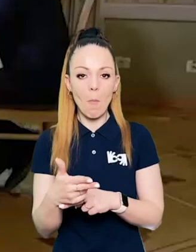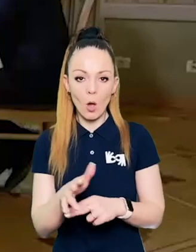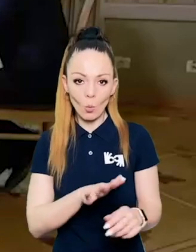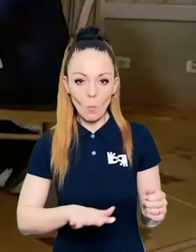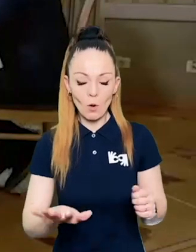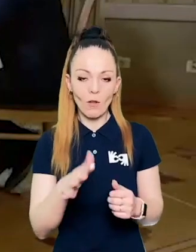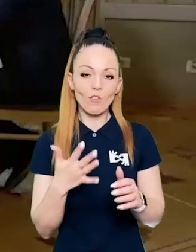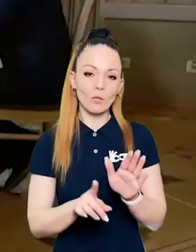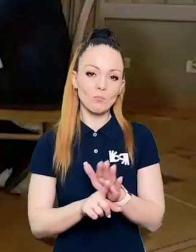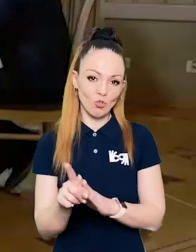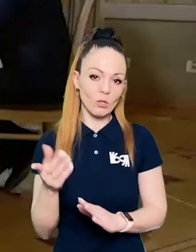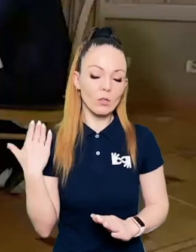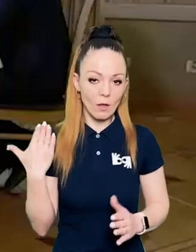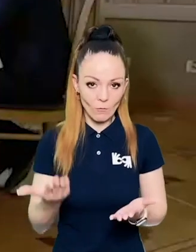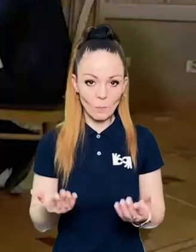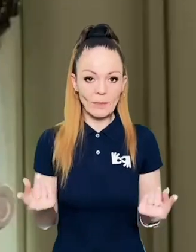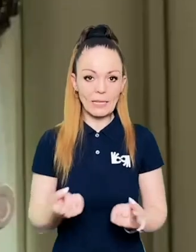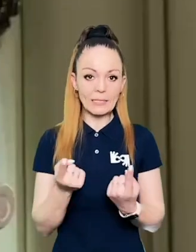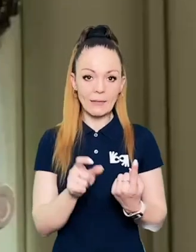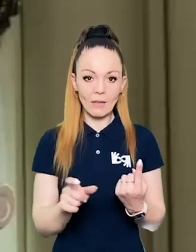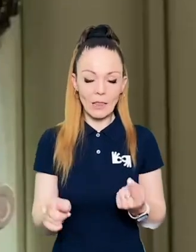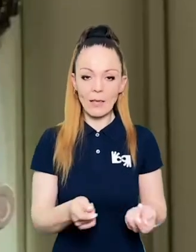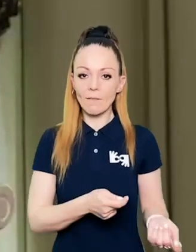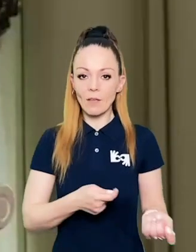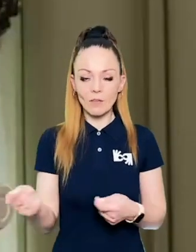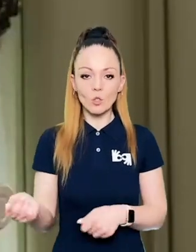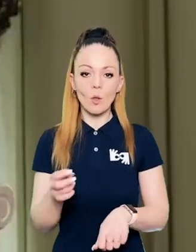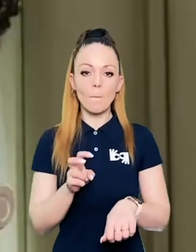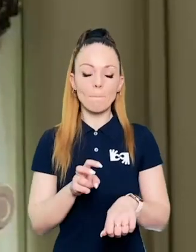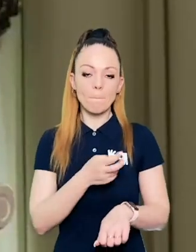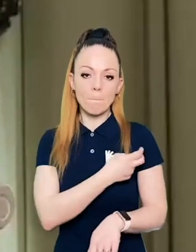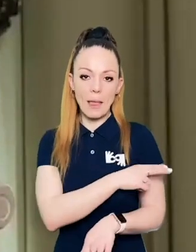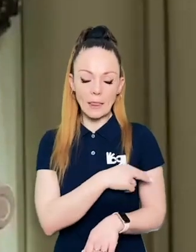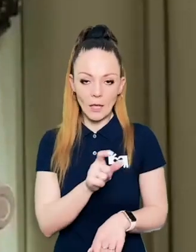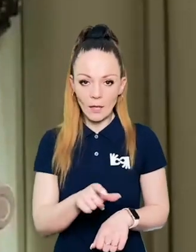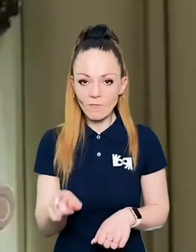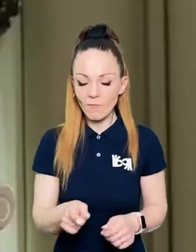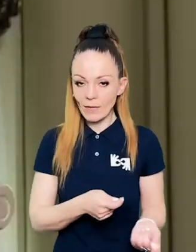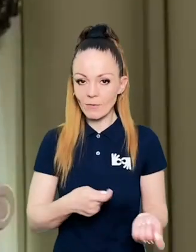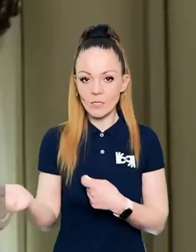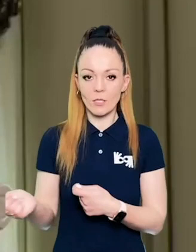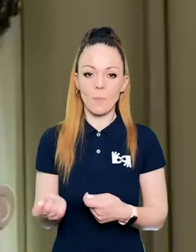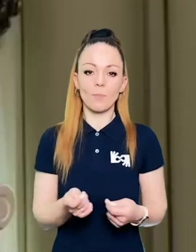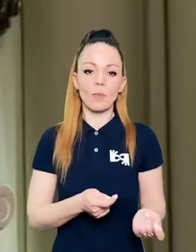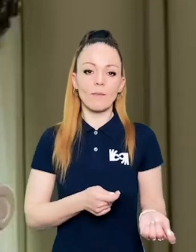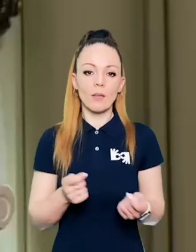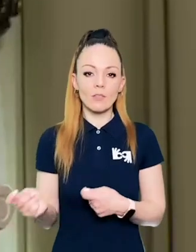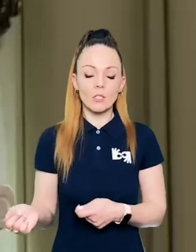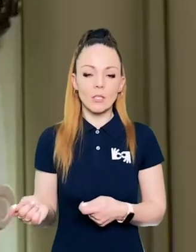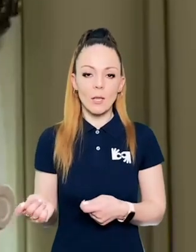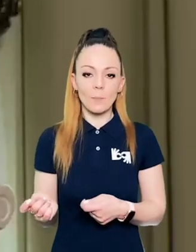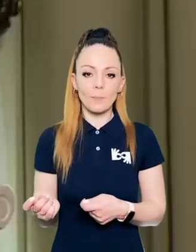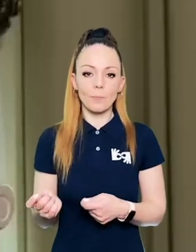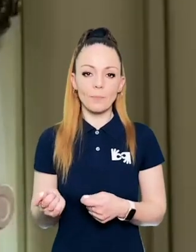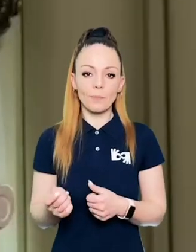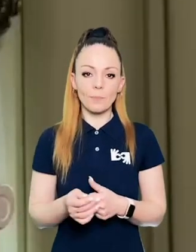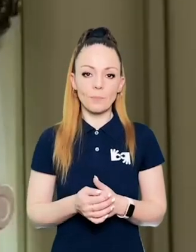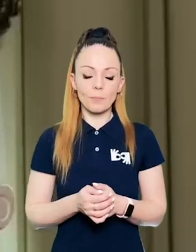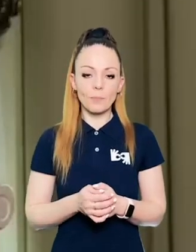були в Маріуполі, вона розпочата давно вже. Цивільних вивезено, медиків вивезено. Вивезено